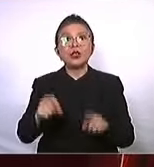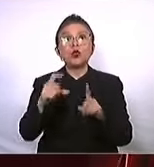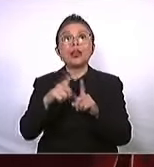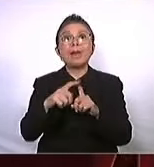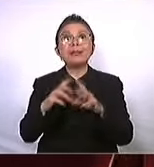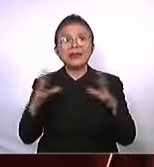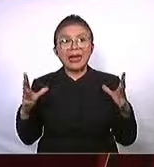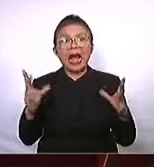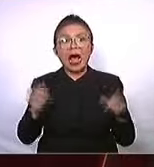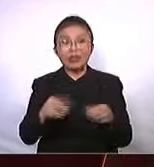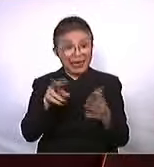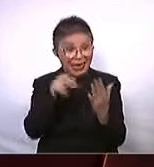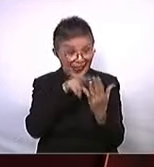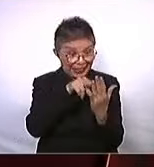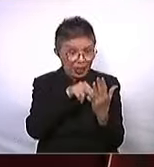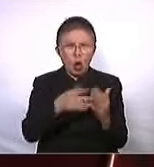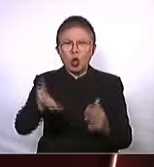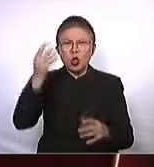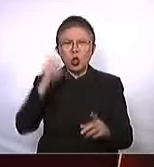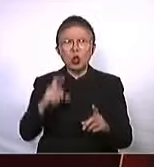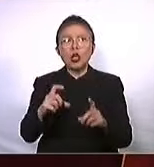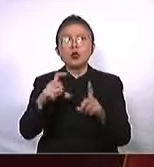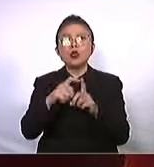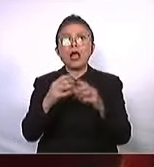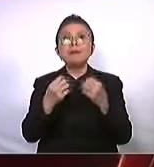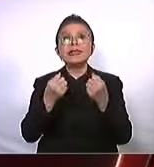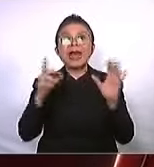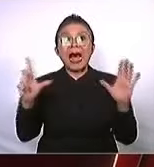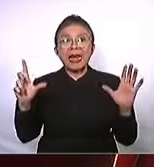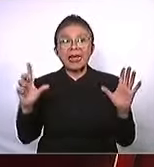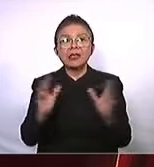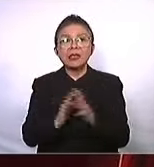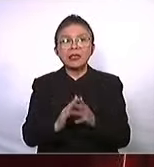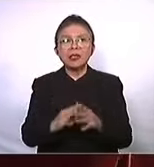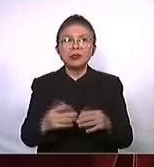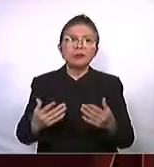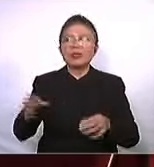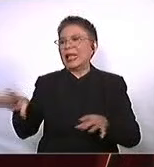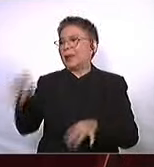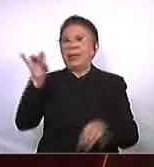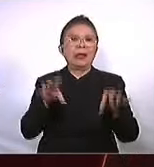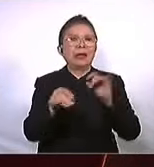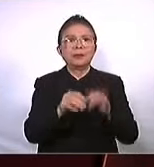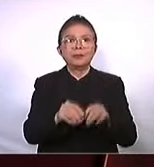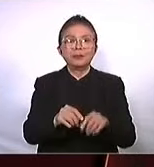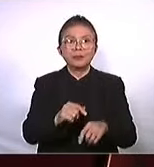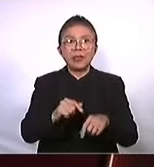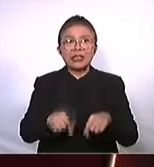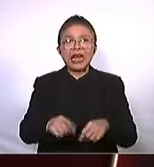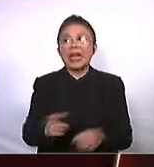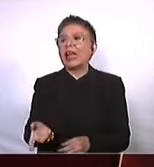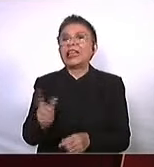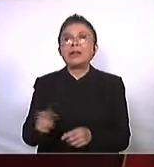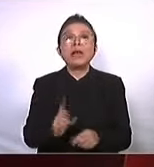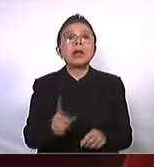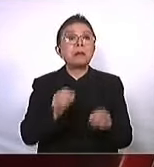ulang. Dulu-dulu diplomat-diplomat kita tuh bagus. Ya, sekarang ini kadang-kadang ada titipan dari